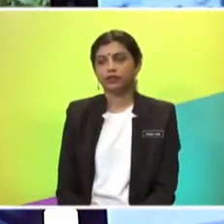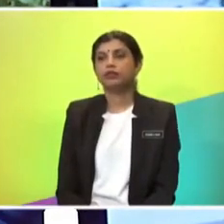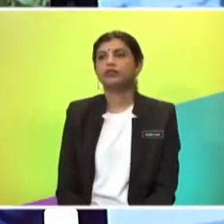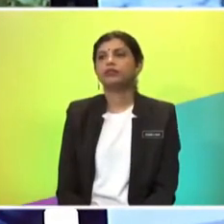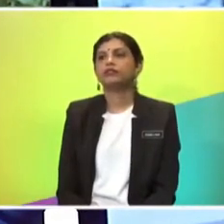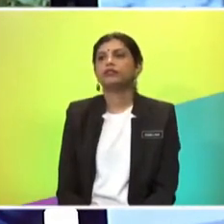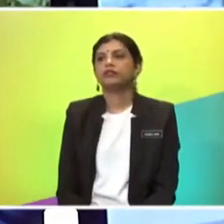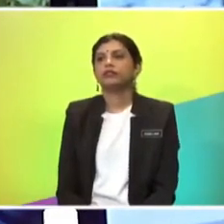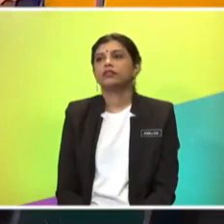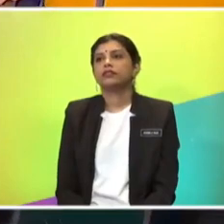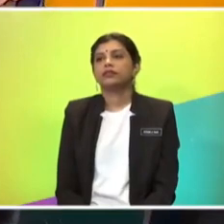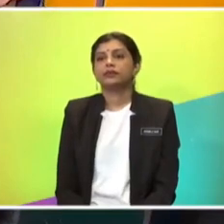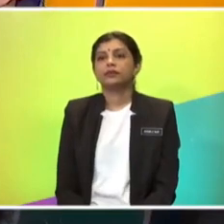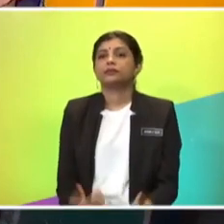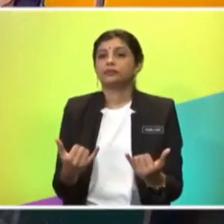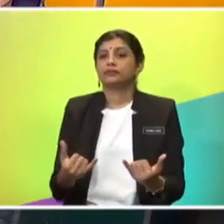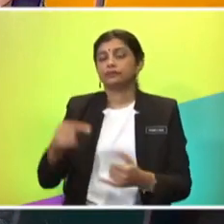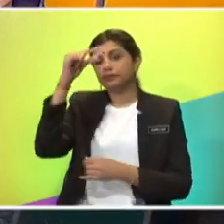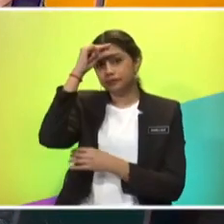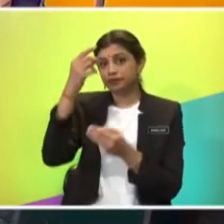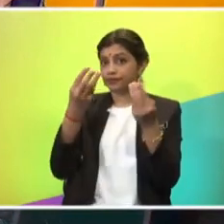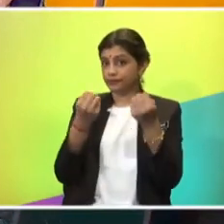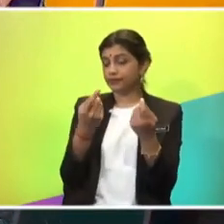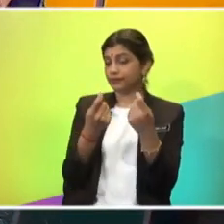Oh, 20-50 ni garisan sebab dia sama.